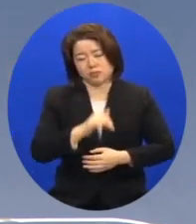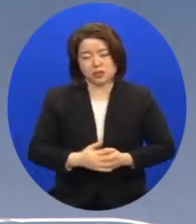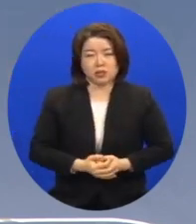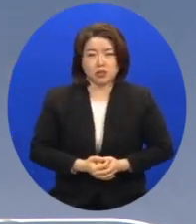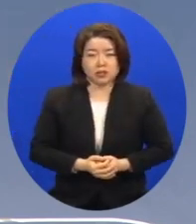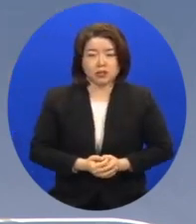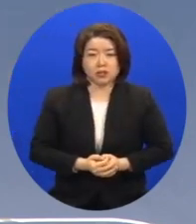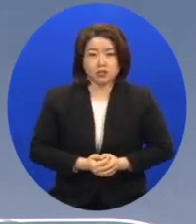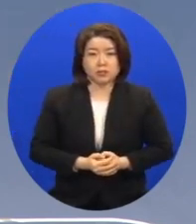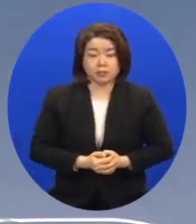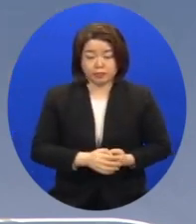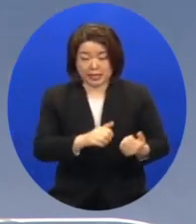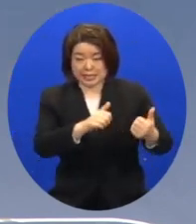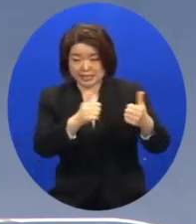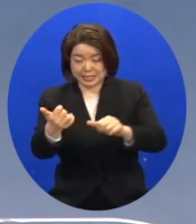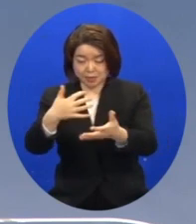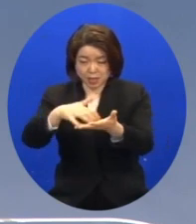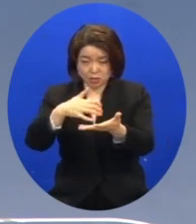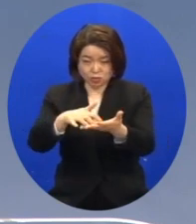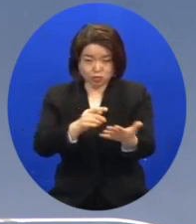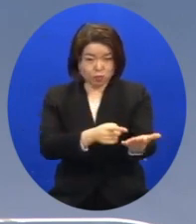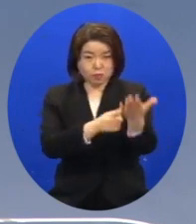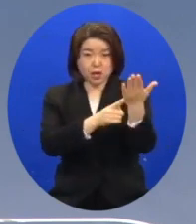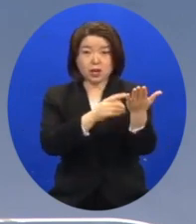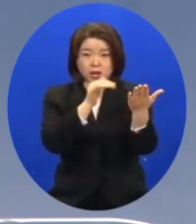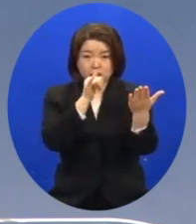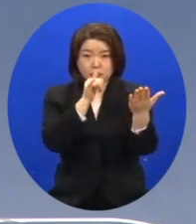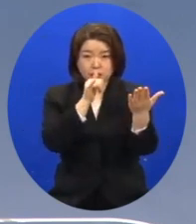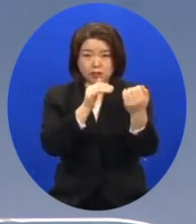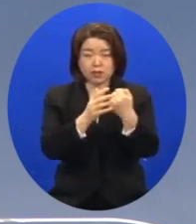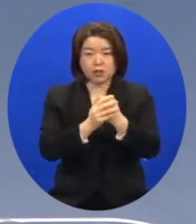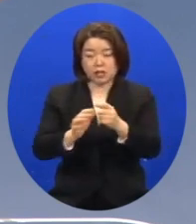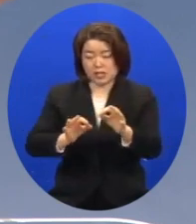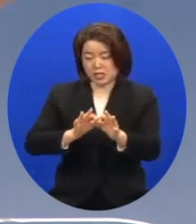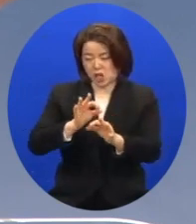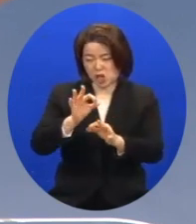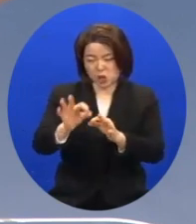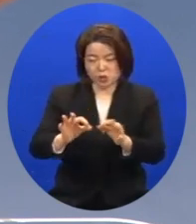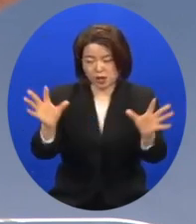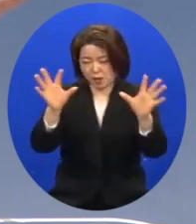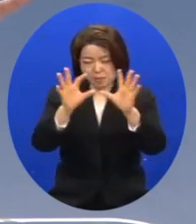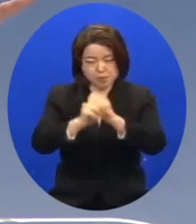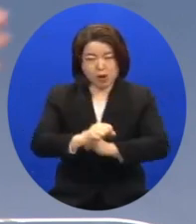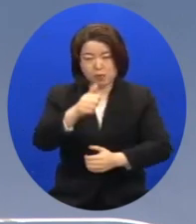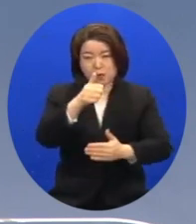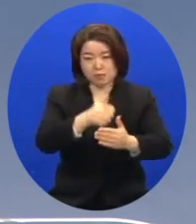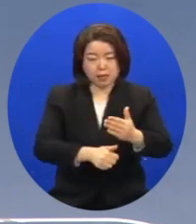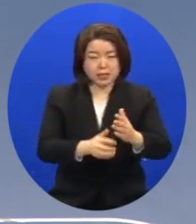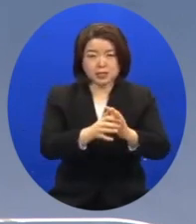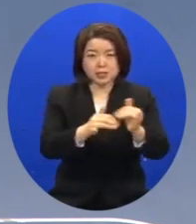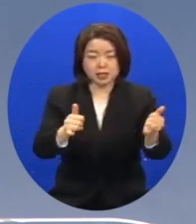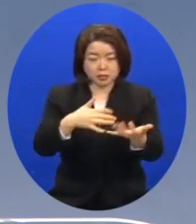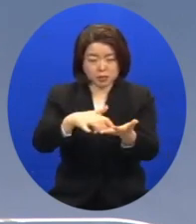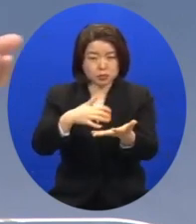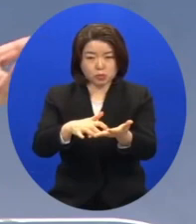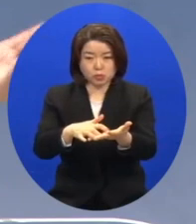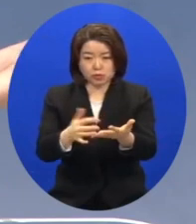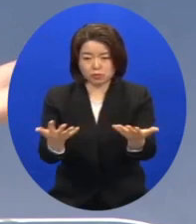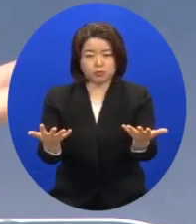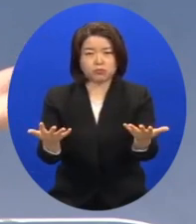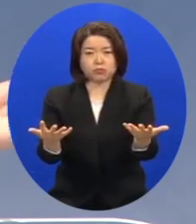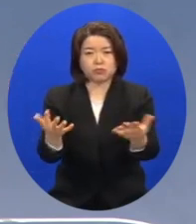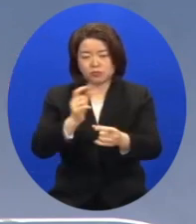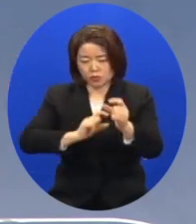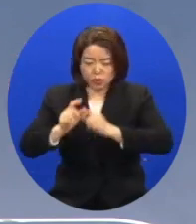사망자 통계가 계속 나오고 있는데 영원한 멸망의 빠지는 사람의 통계는 얼마나 더